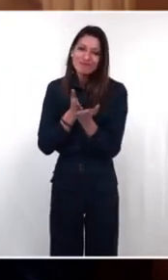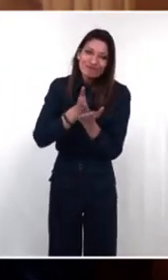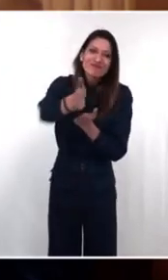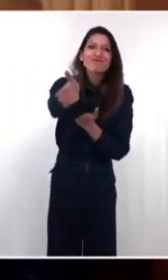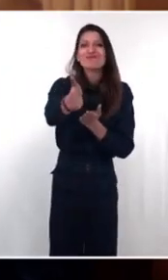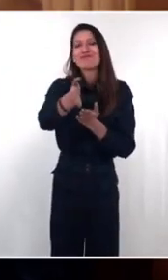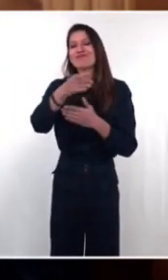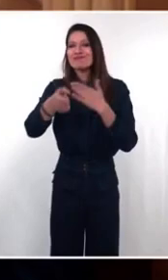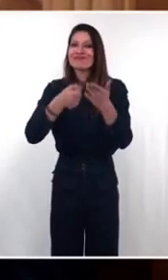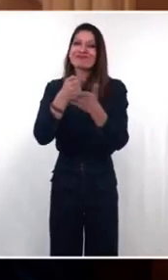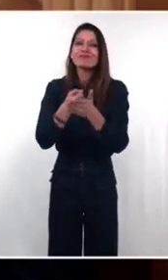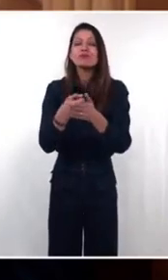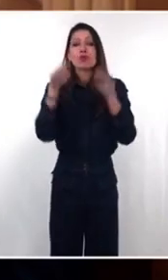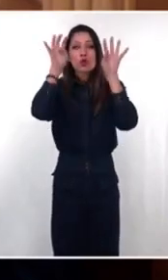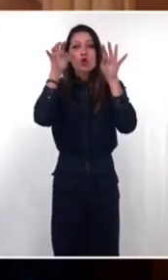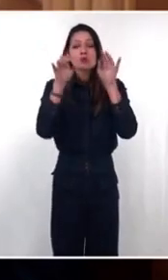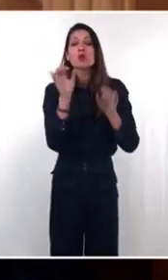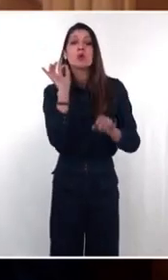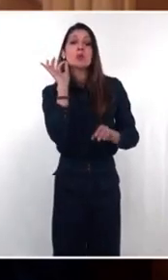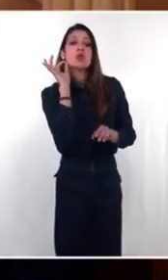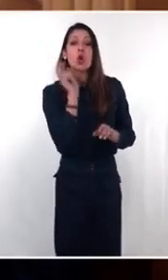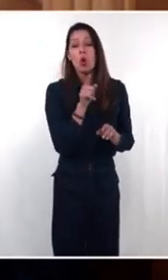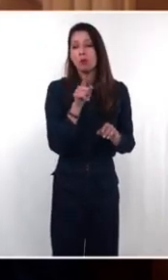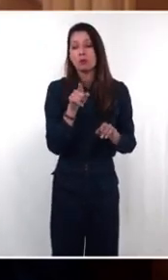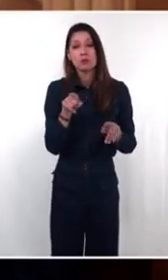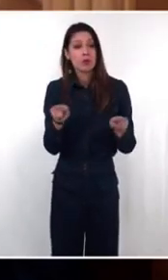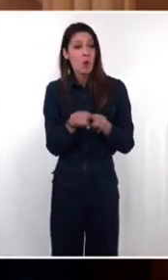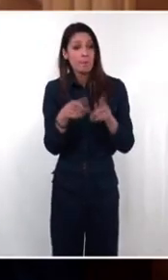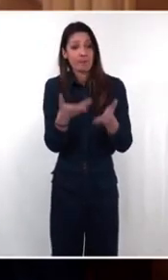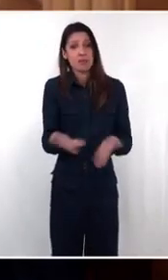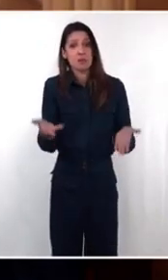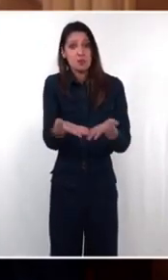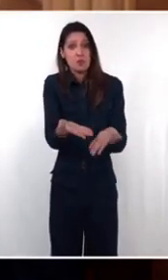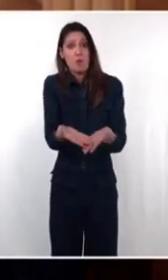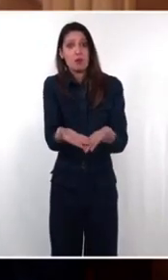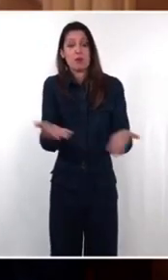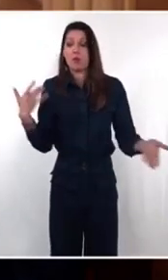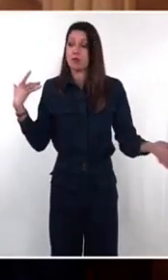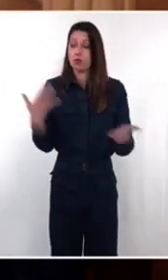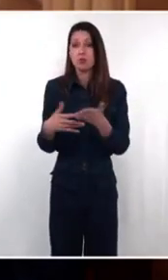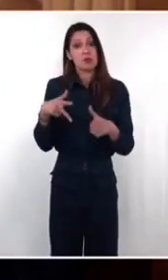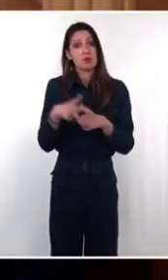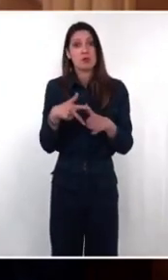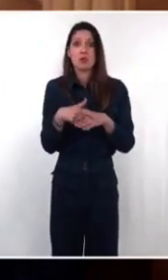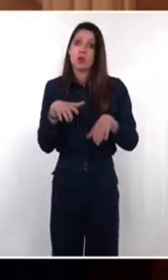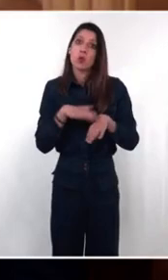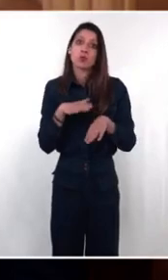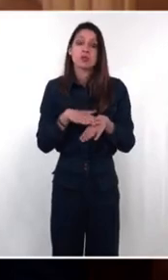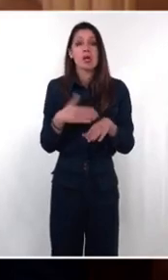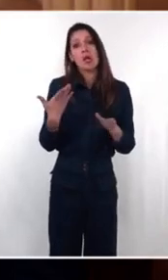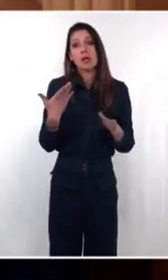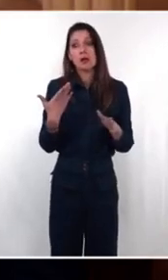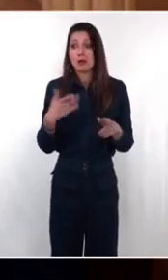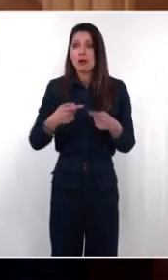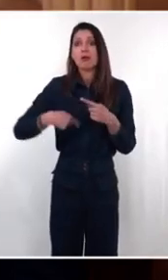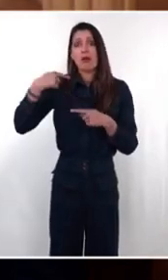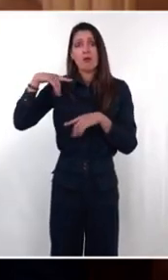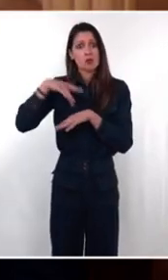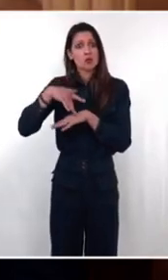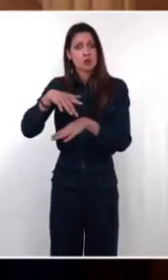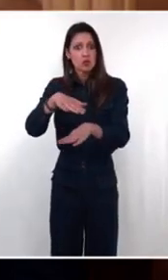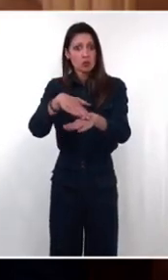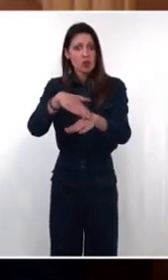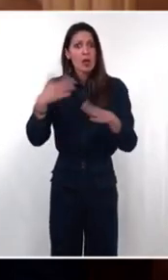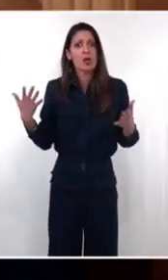bout sans avoir beaucoup transpiré. Et c'est un peu le sentiment que vous nous donnez effectivement depuis le début de ce conseil et dans les conseils qui se sont précédés.